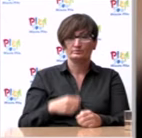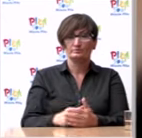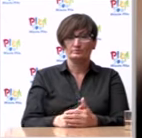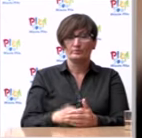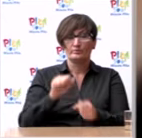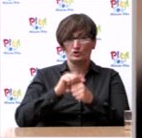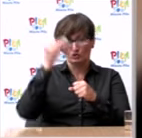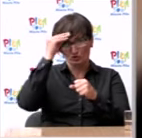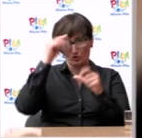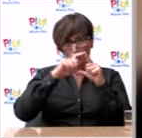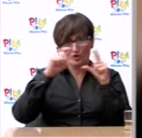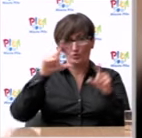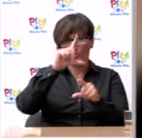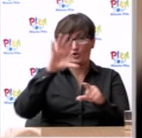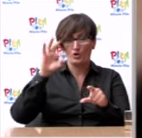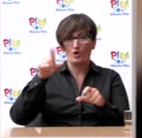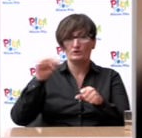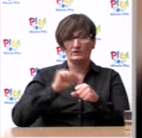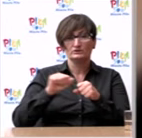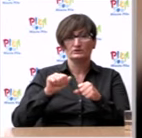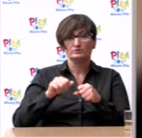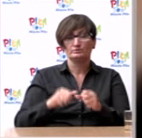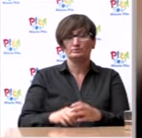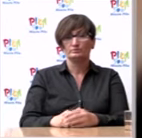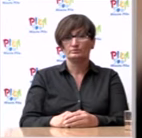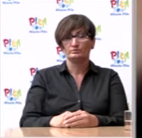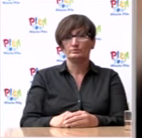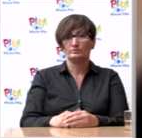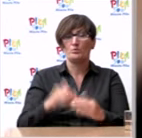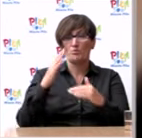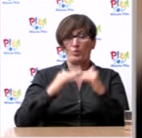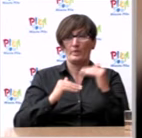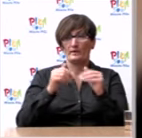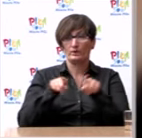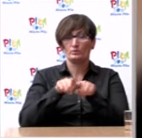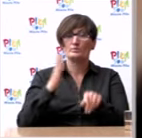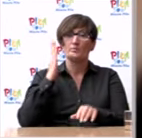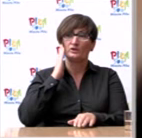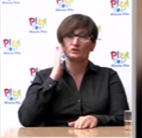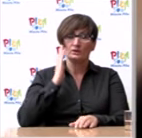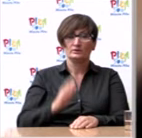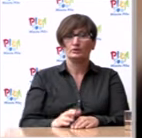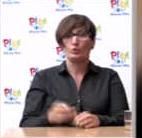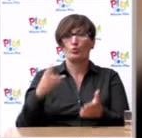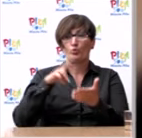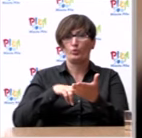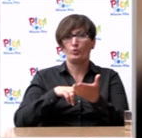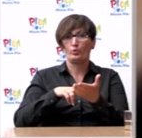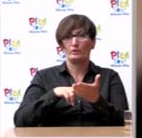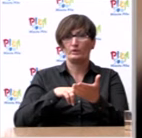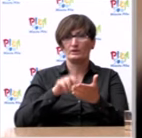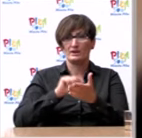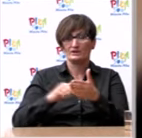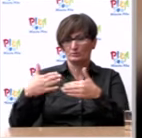istniejący ogólniak objęty ochroną konserwatorską, również budynek mieszkalny, który znajduje się wzdłuż